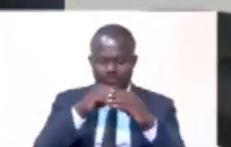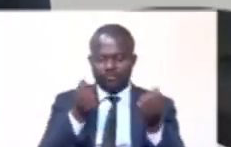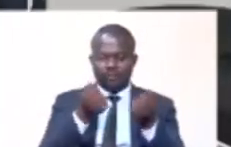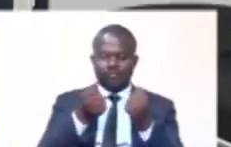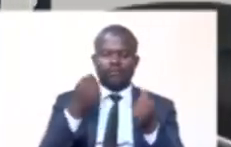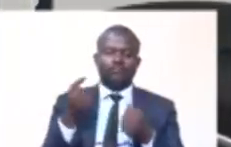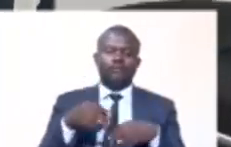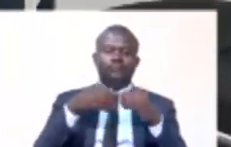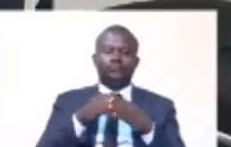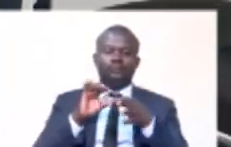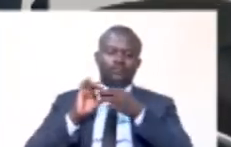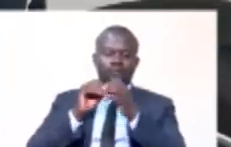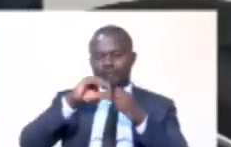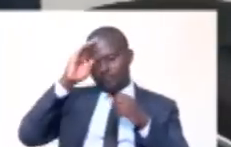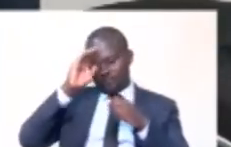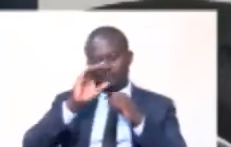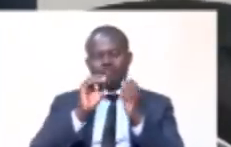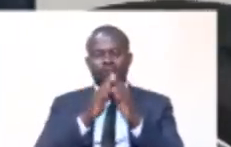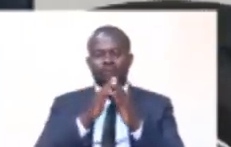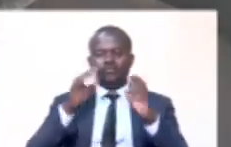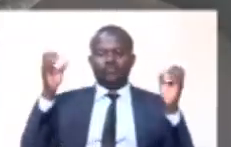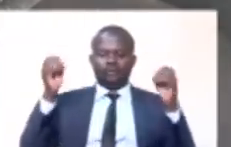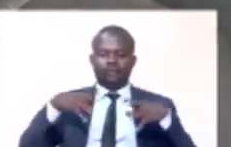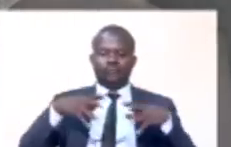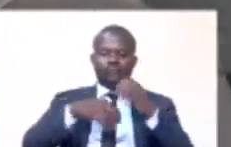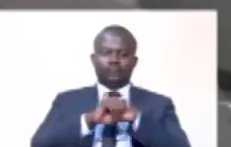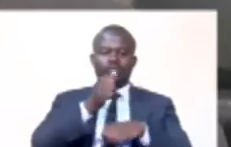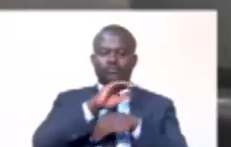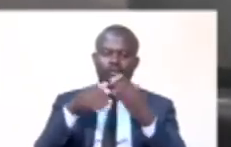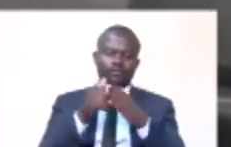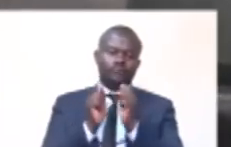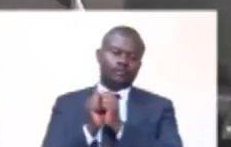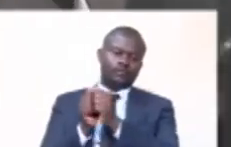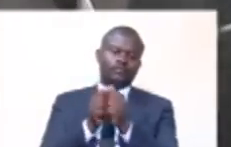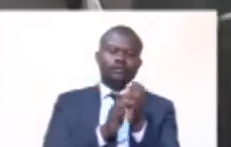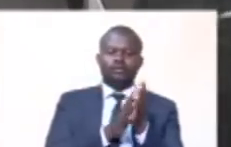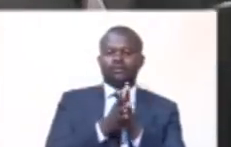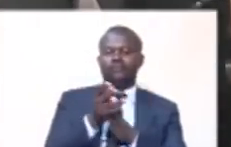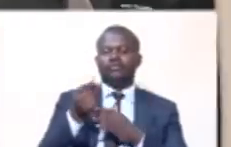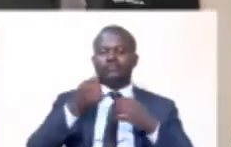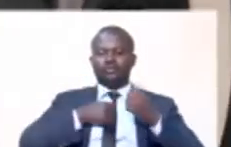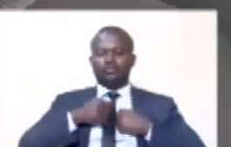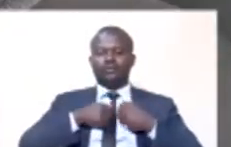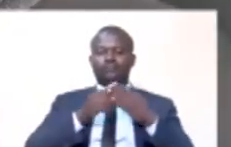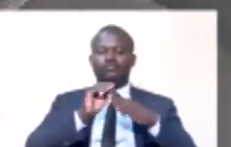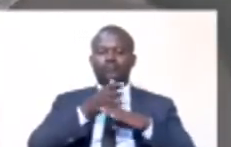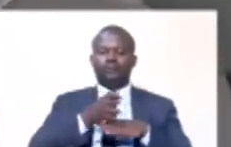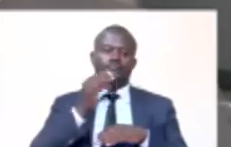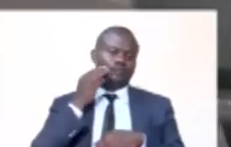imwe yatanzwe ku bufatanye bwa polisi n'umujyi wa Kigali ni ibikorwa byose hamwe byatwa amafaranga y'u Rwanda